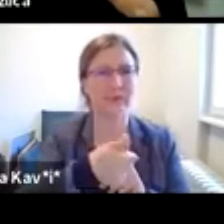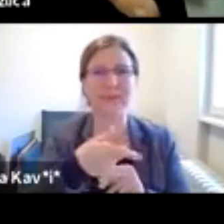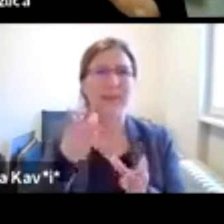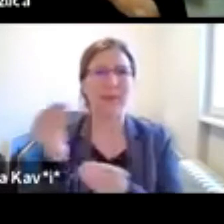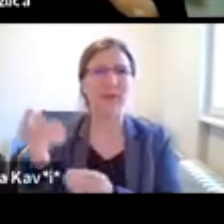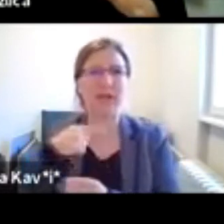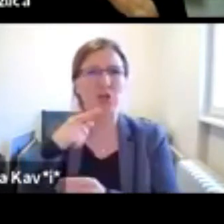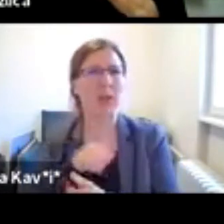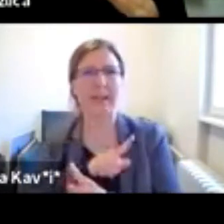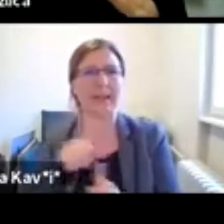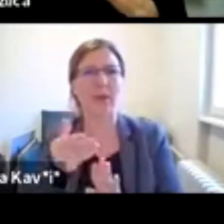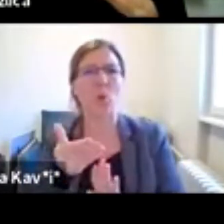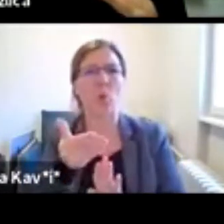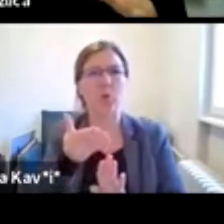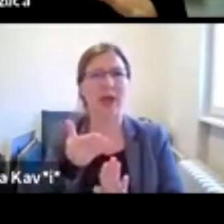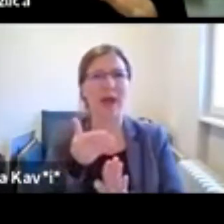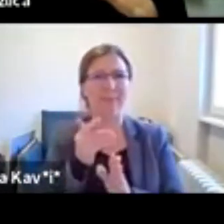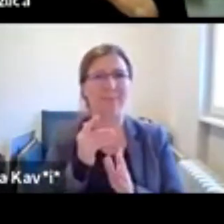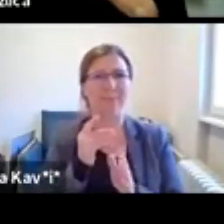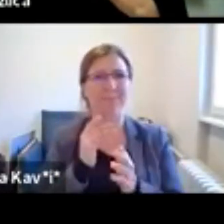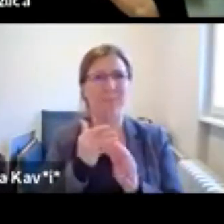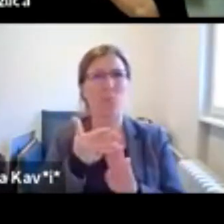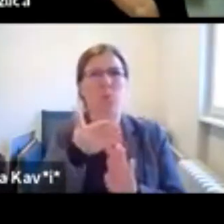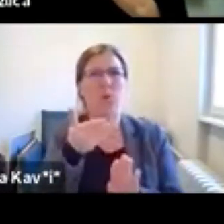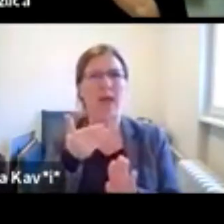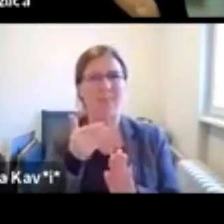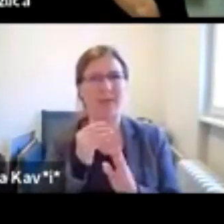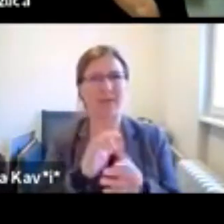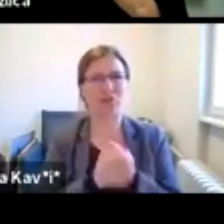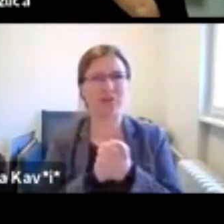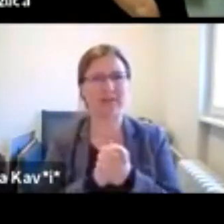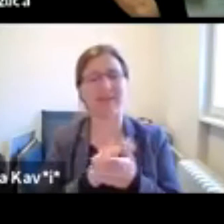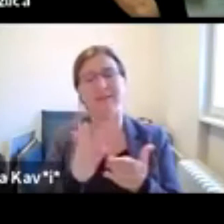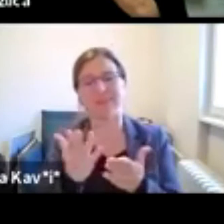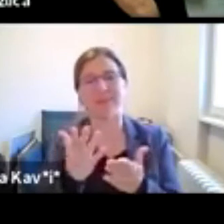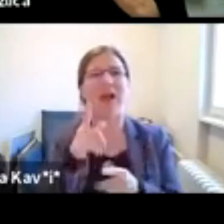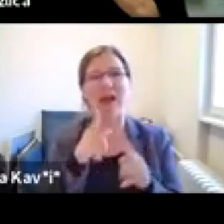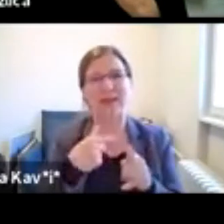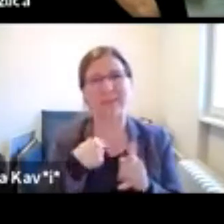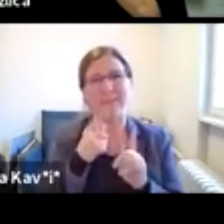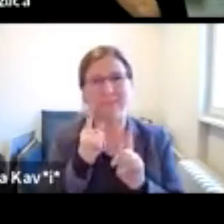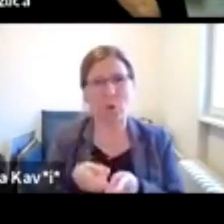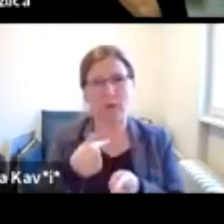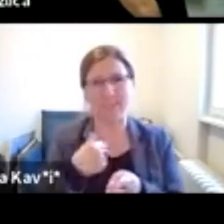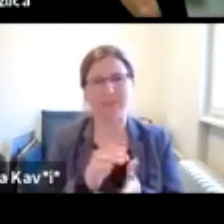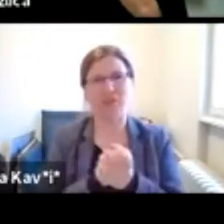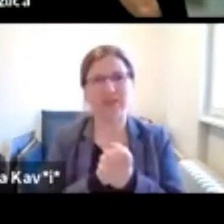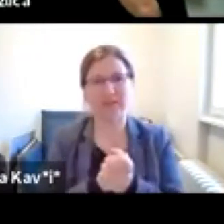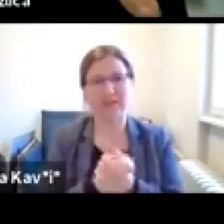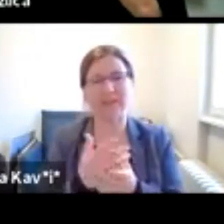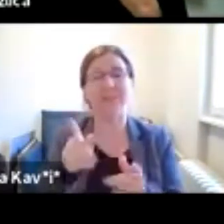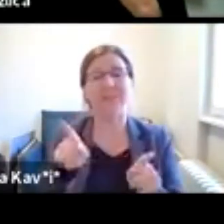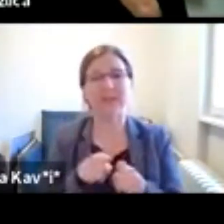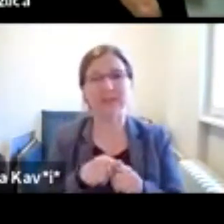čestita, ali ipak neke čestitke ovih dana moraju biti, iako se nalazimo u